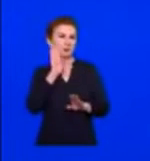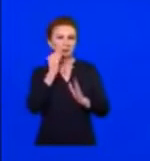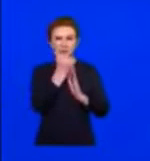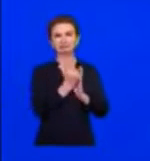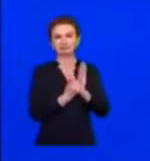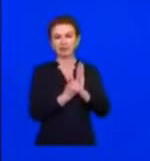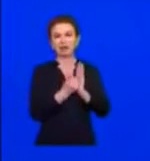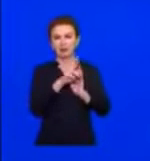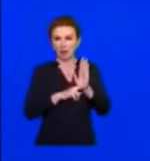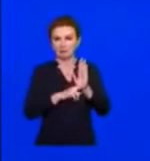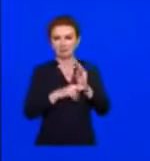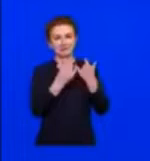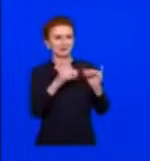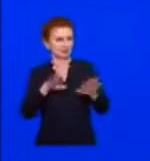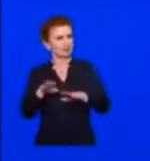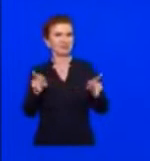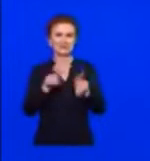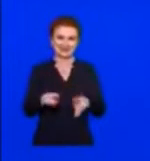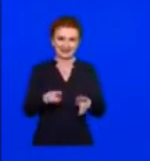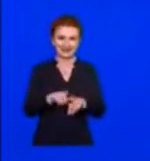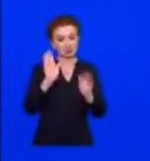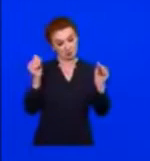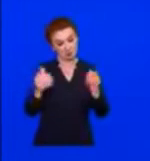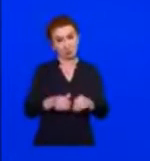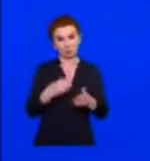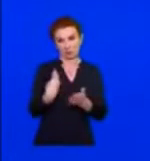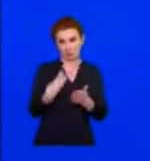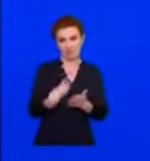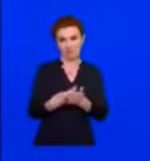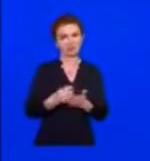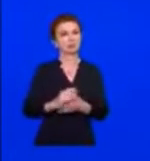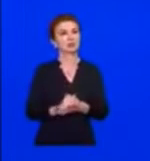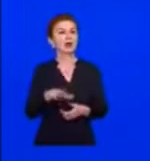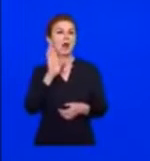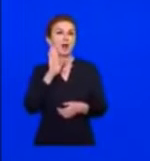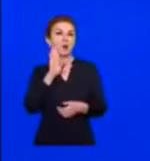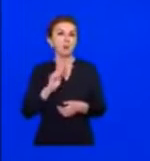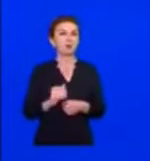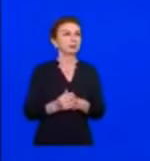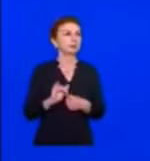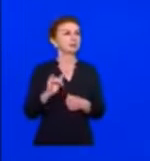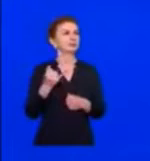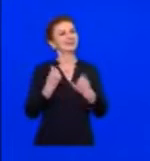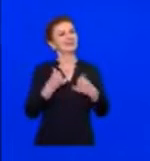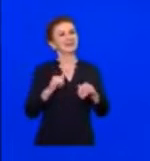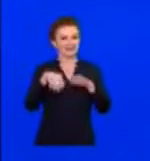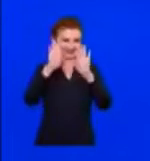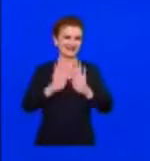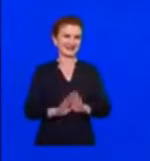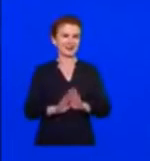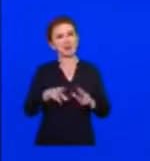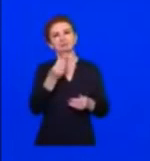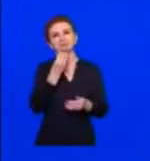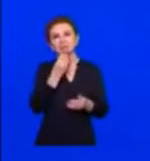jakie obowiązują gdzie indziej, będzie możliwość robienia zakupów. Podobnie zresztą, jak to jest w innych sklepach